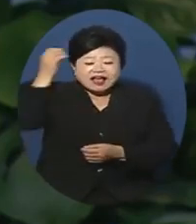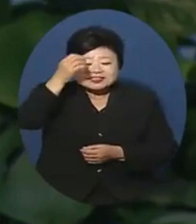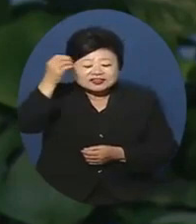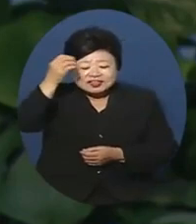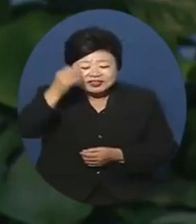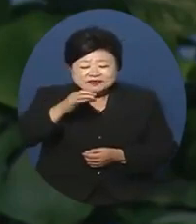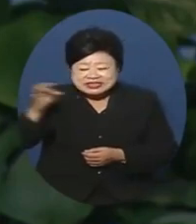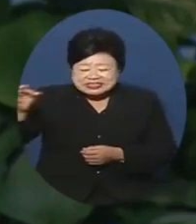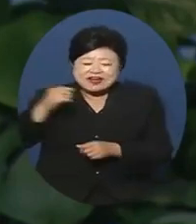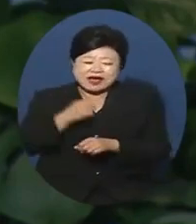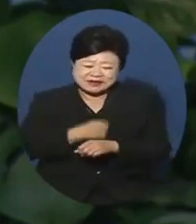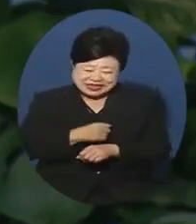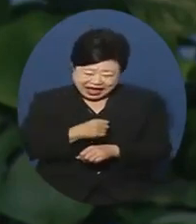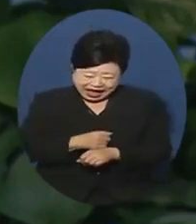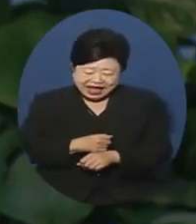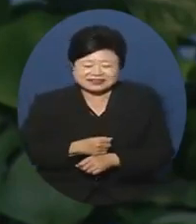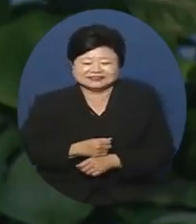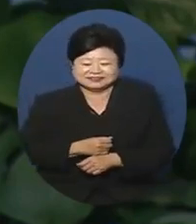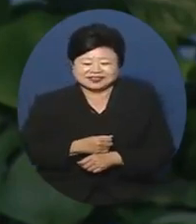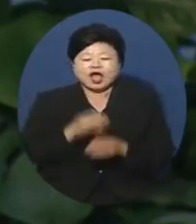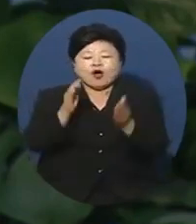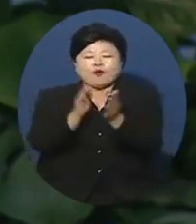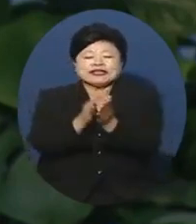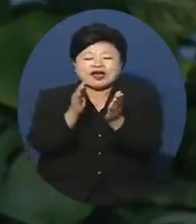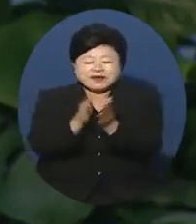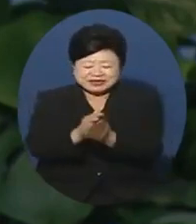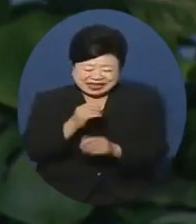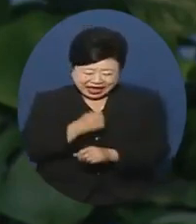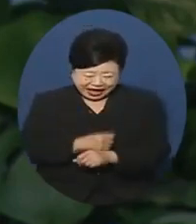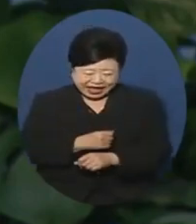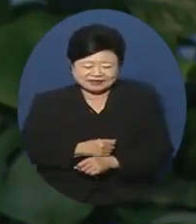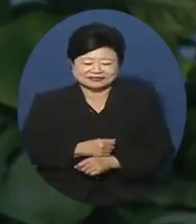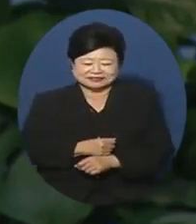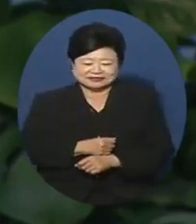성령을 인정하고 환영하고